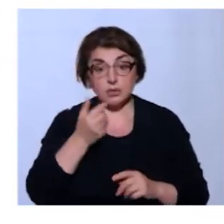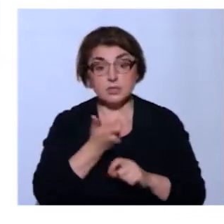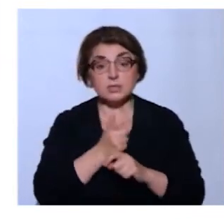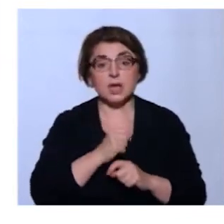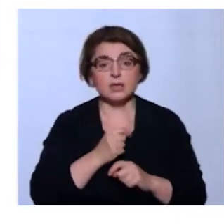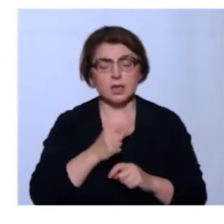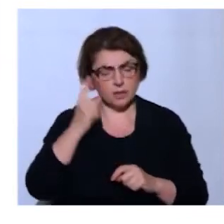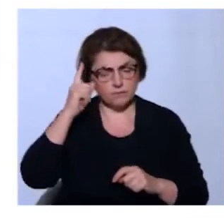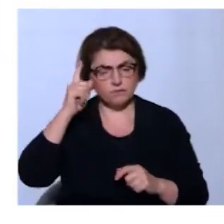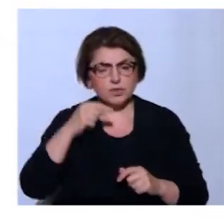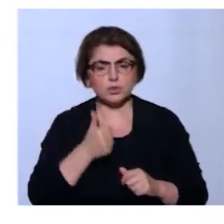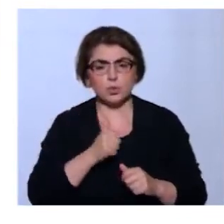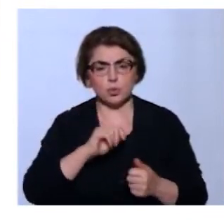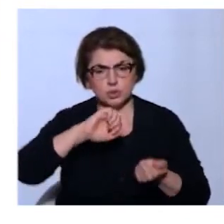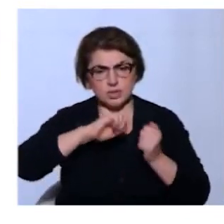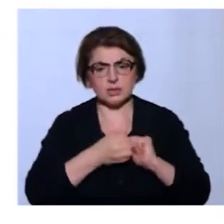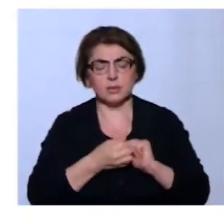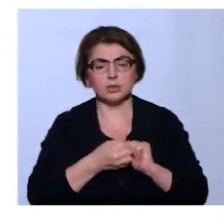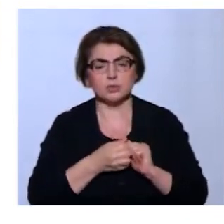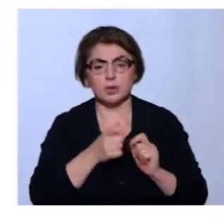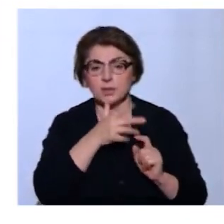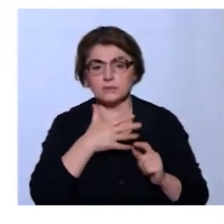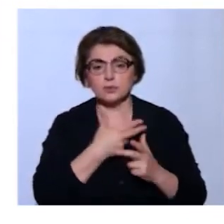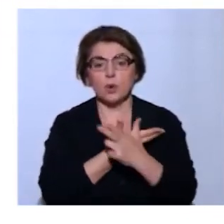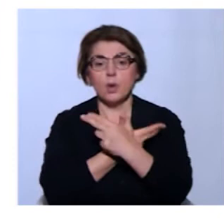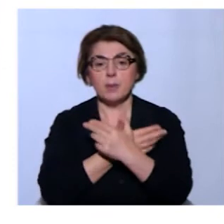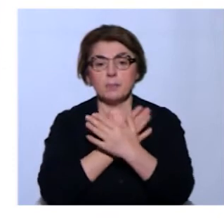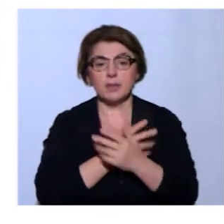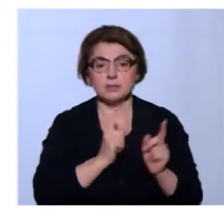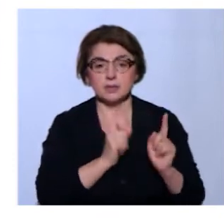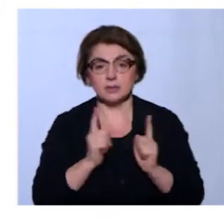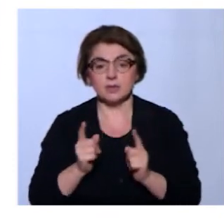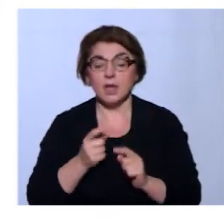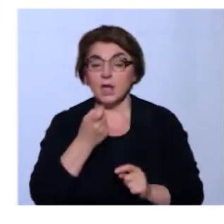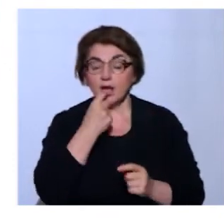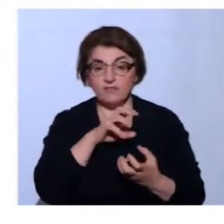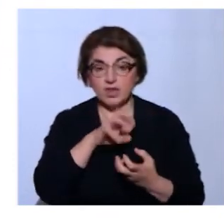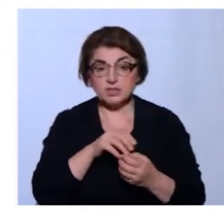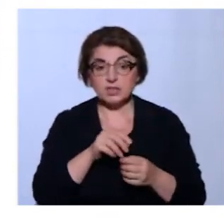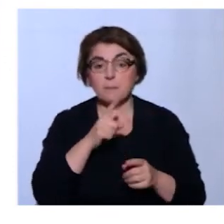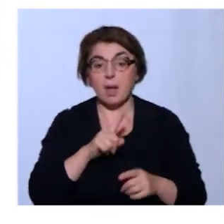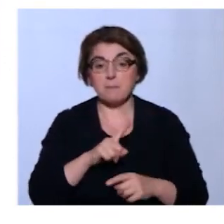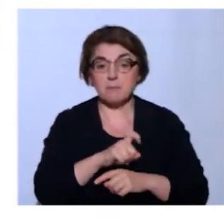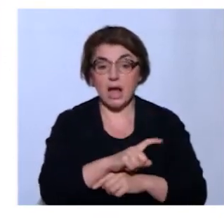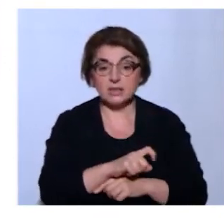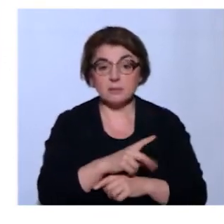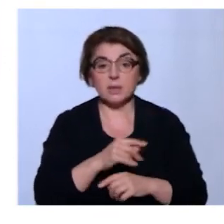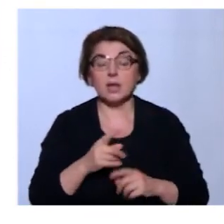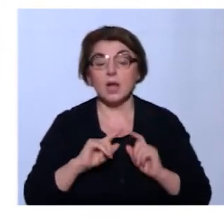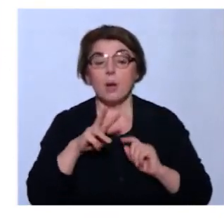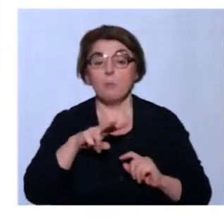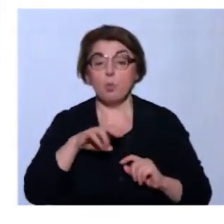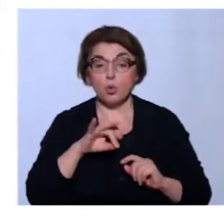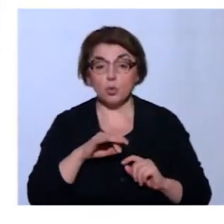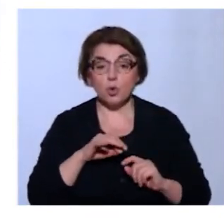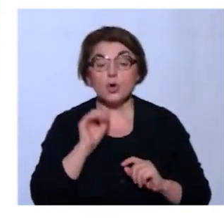ძალიან შთამბეჭდავი სასიცოცხლო ციკლი აქვს და აი გაგახსენებთ, მე კვერცხიდან იჩეკება მატლი, რომელსაც მუხლუხი ხოლია